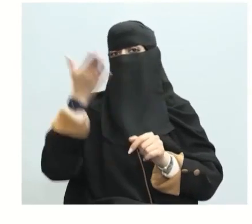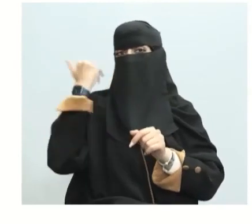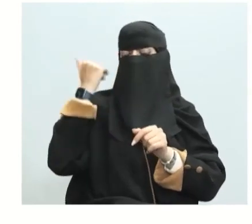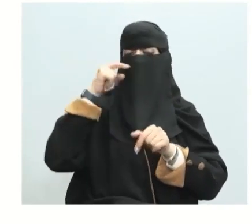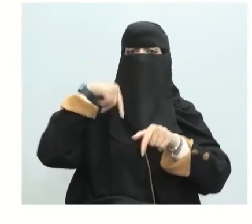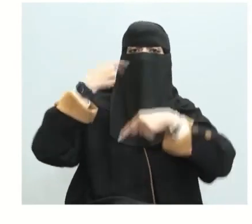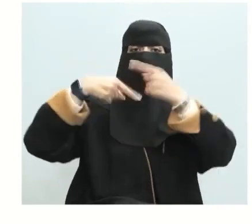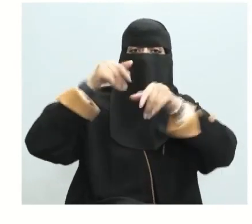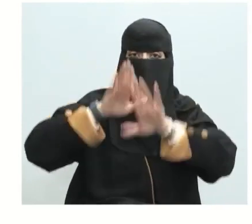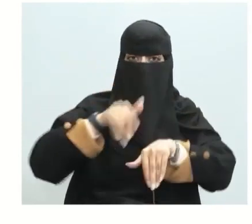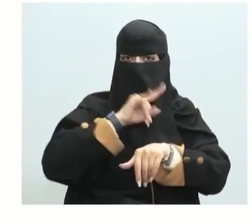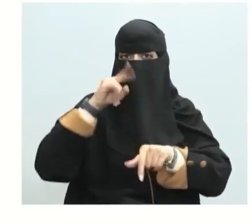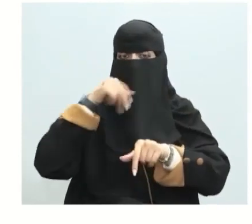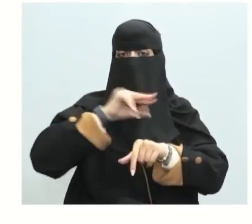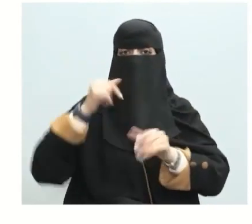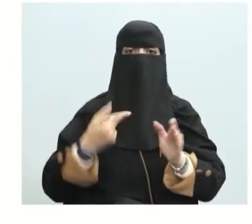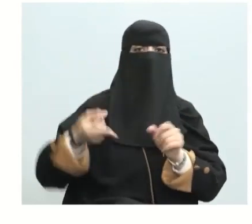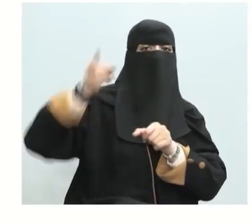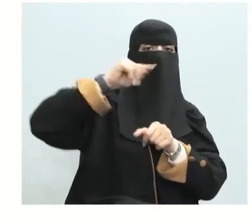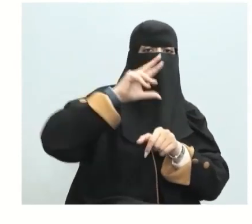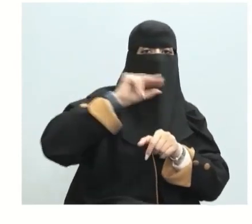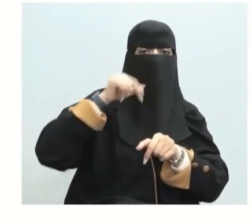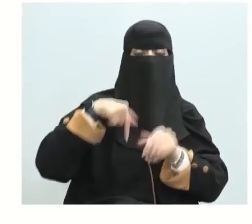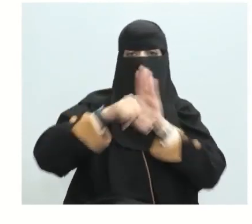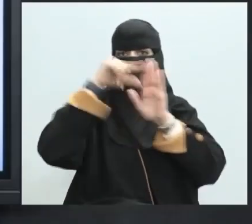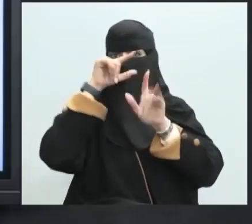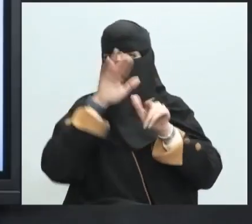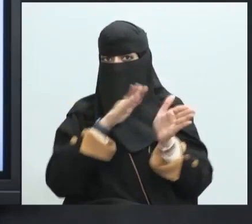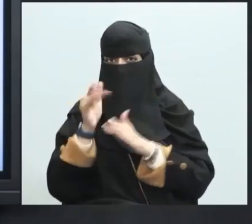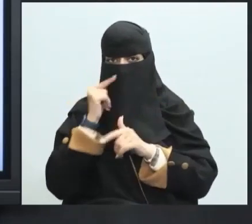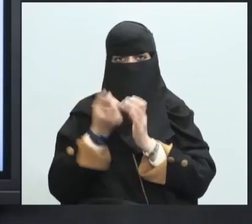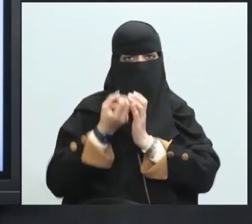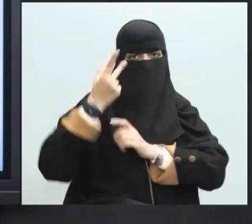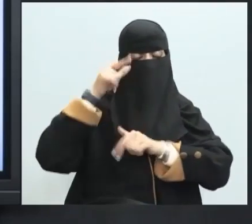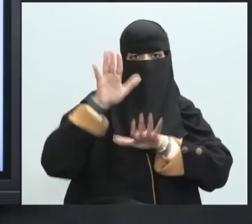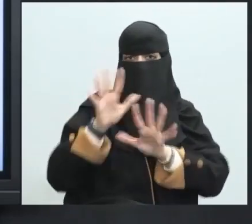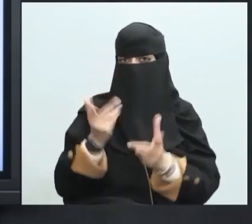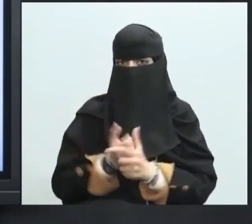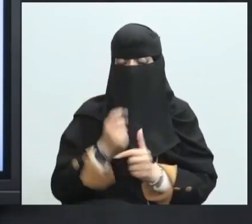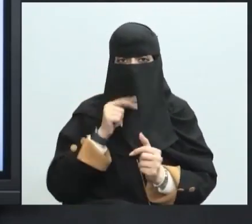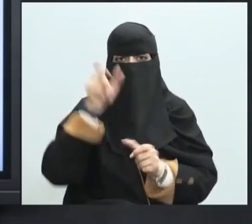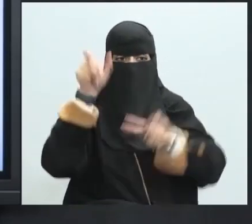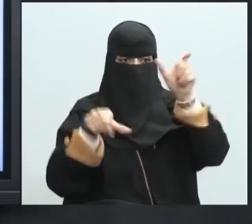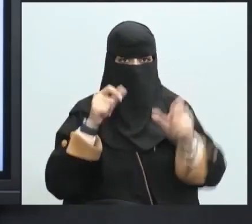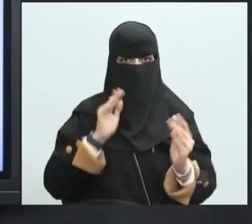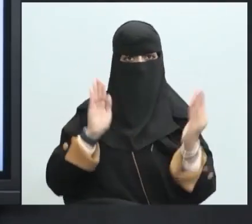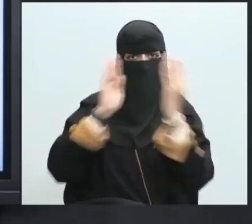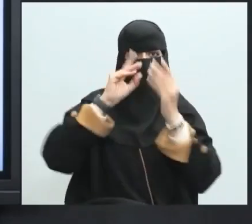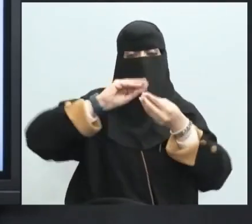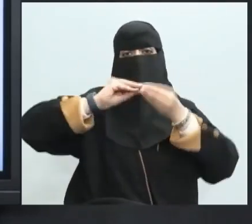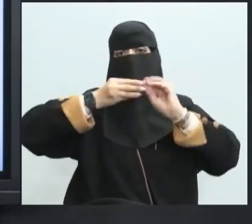وكذلك لن يكون كلام الغد هذا الموضوع الفكره اصحاب المواقف المتلونه